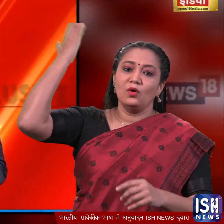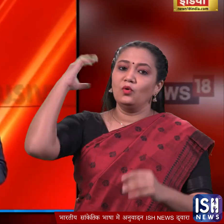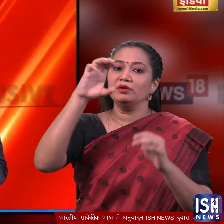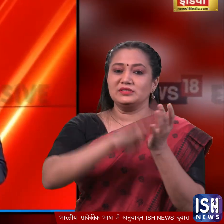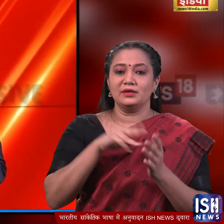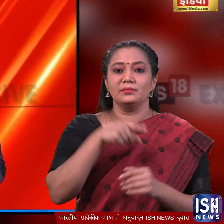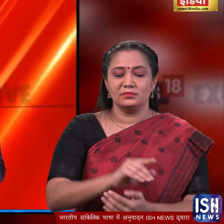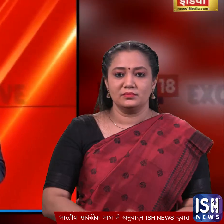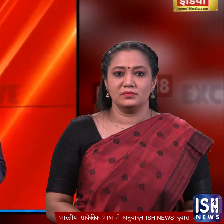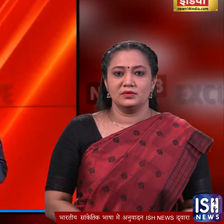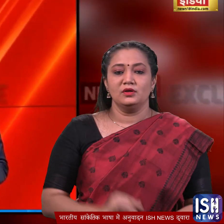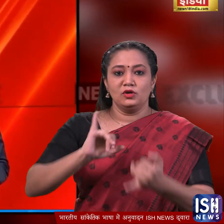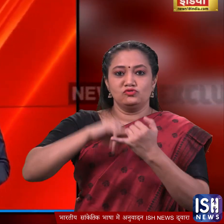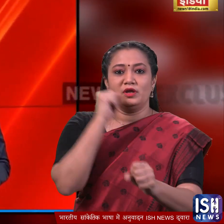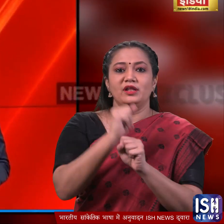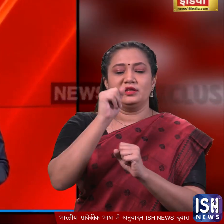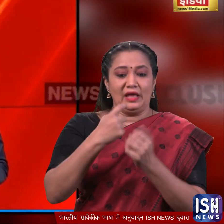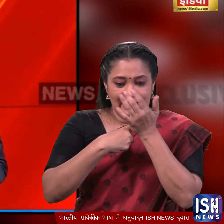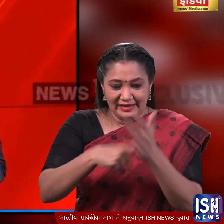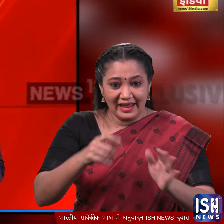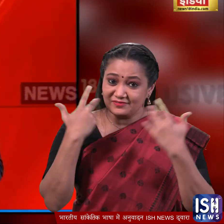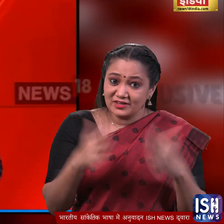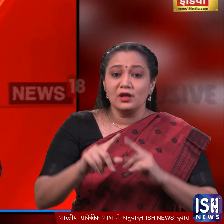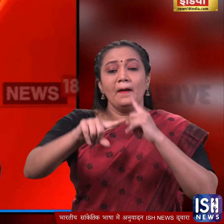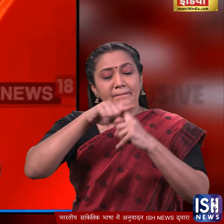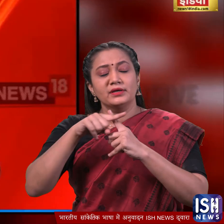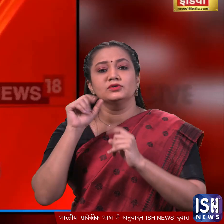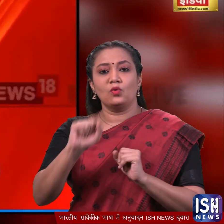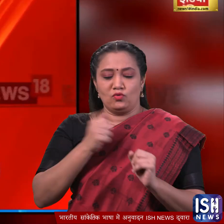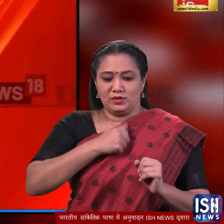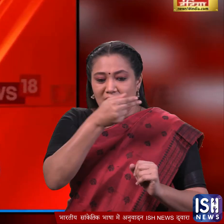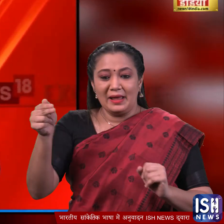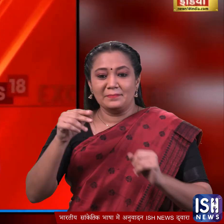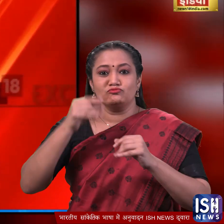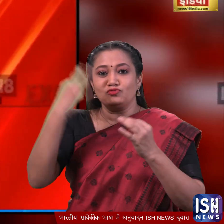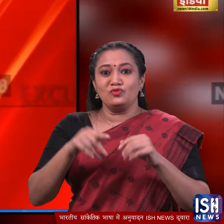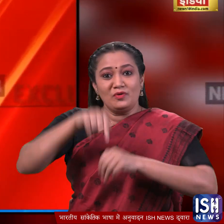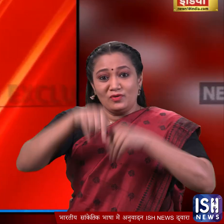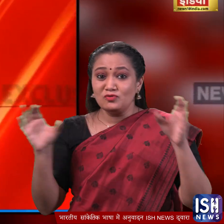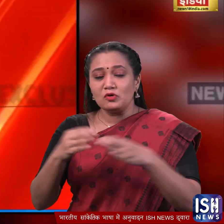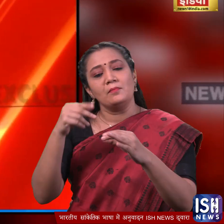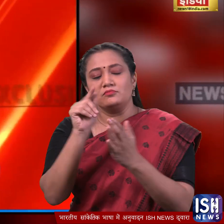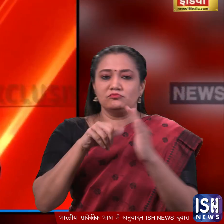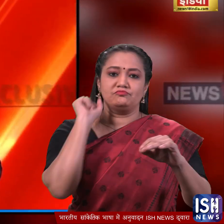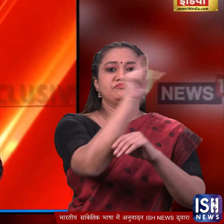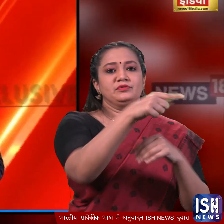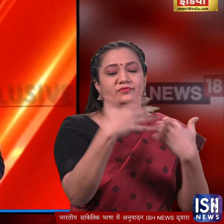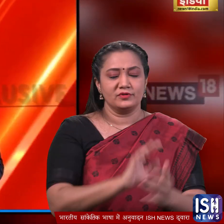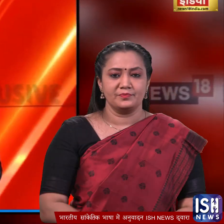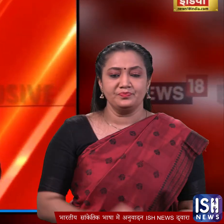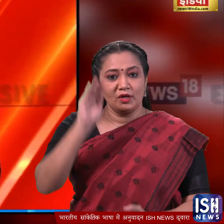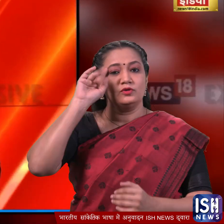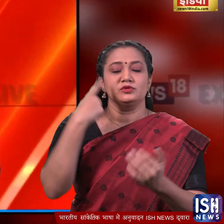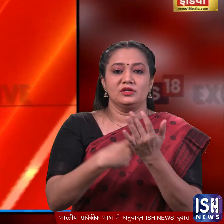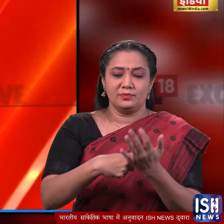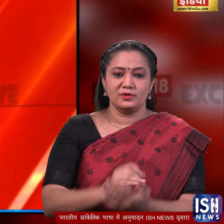के पूर्व मुख्यमंत्री कैप्टन अमरिंदर सिंह ने सोनिया गांधी को इस्तीफा भेजने के साथ ही अपनी नई पार्टी के नाम का ऐलान भी कर दिया। न्यूज 18 के